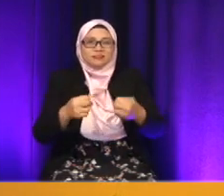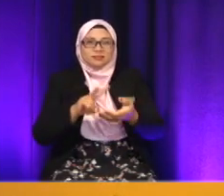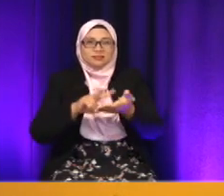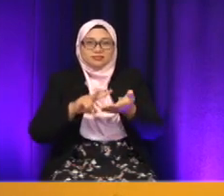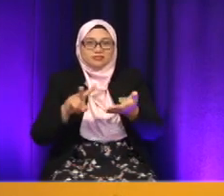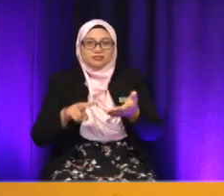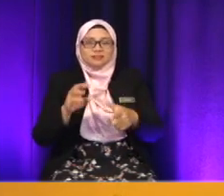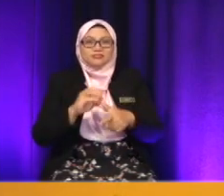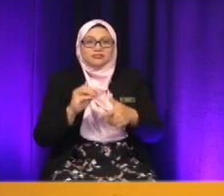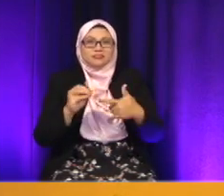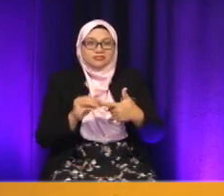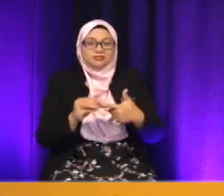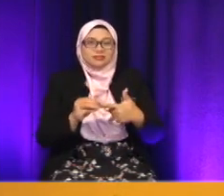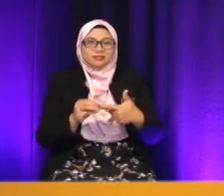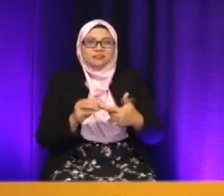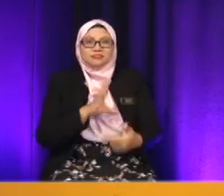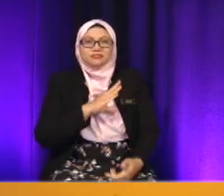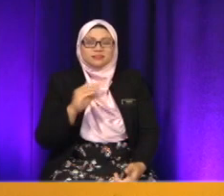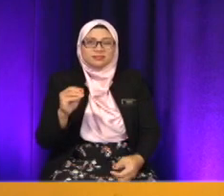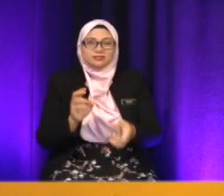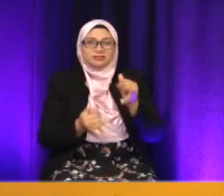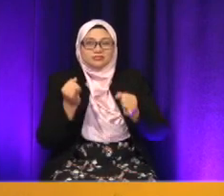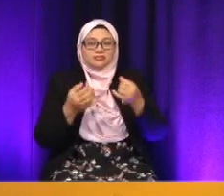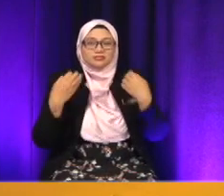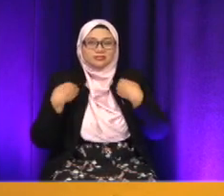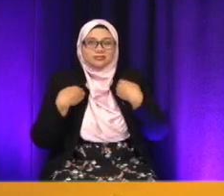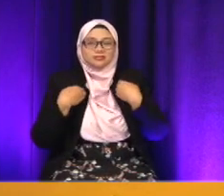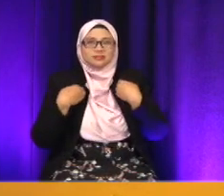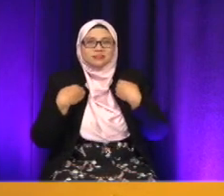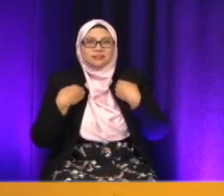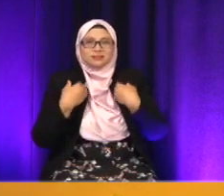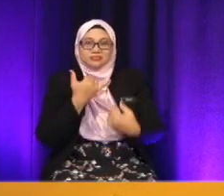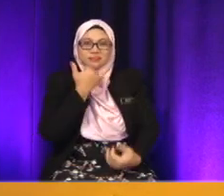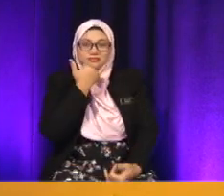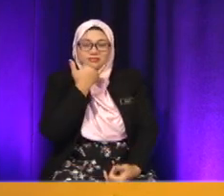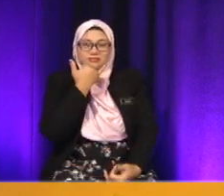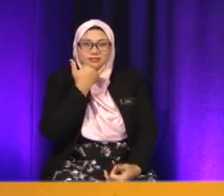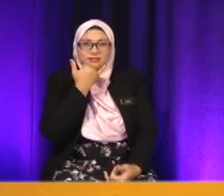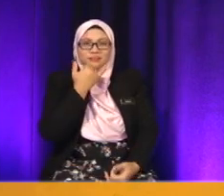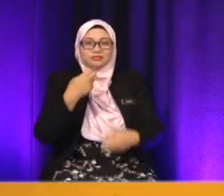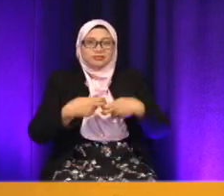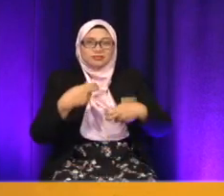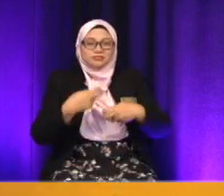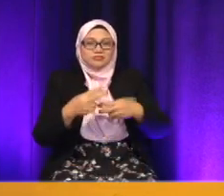Ada ralat adalah suka juga untuk kita kesannya kita tak boleh jadi